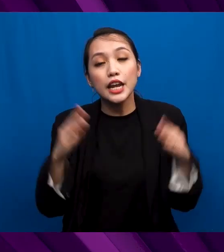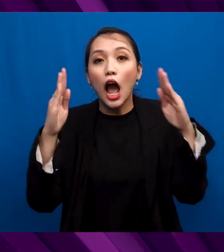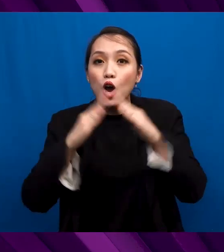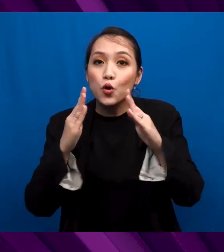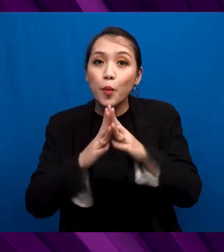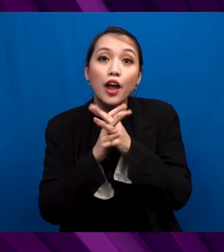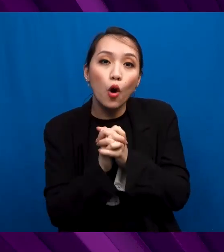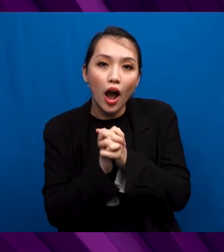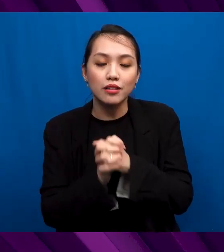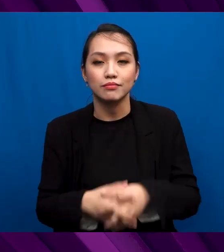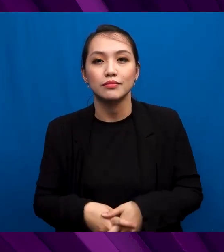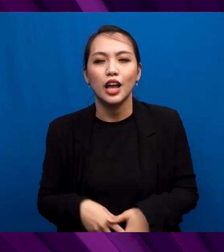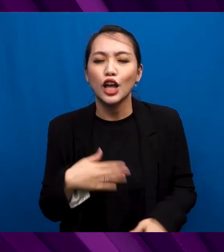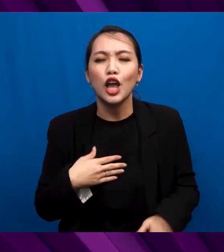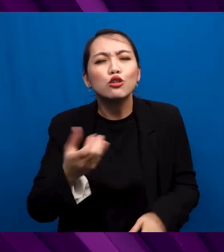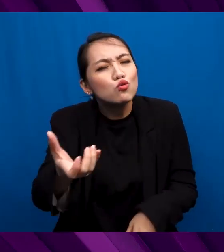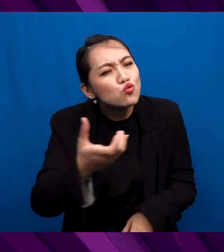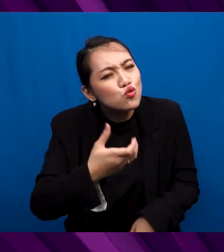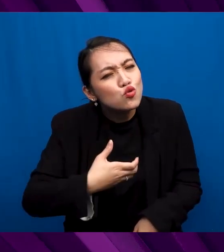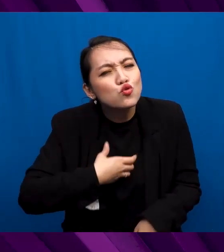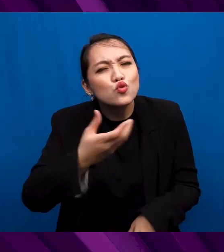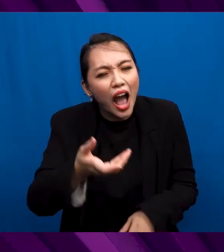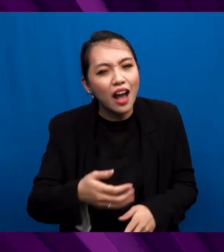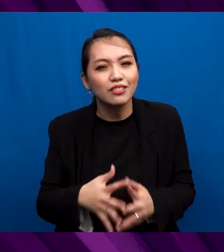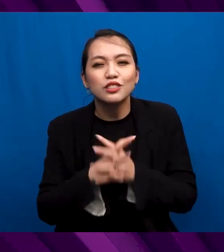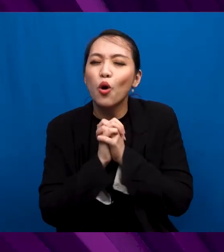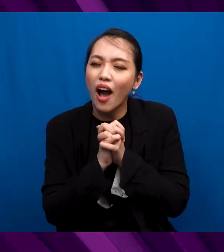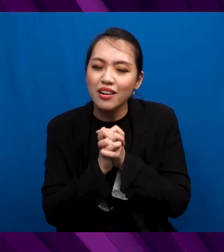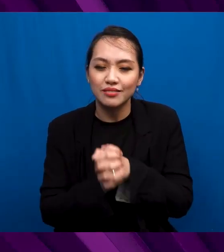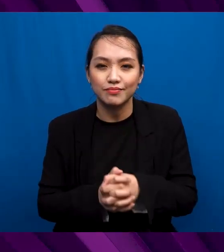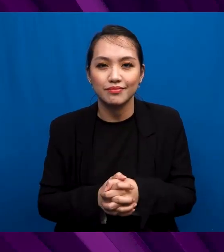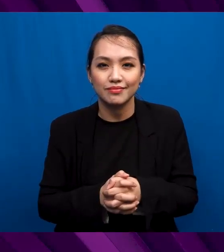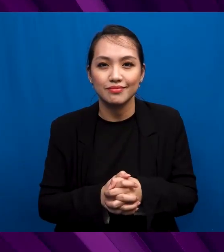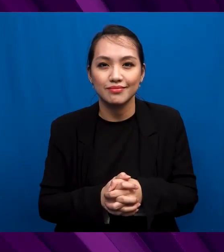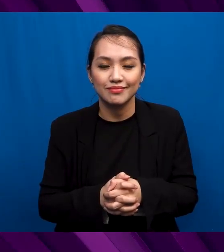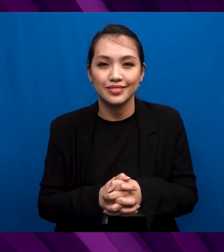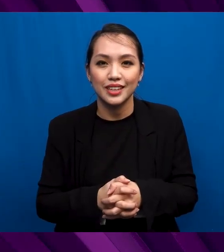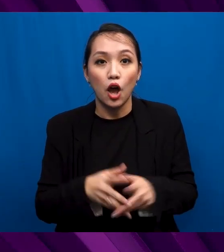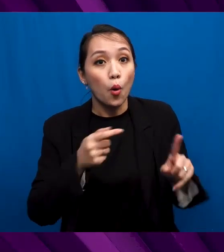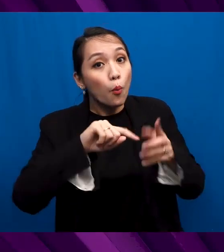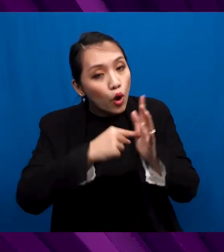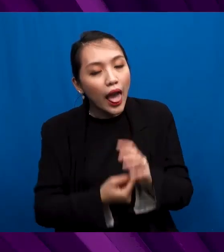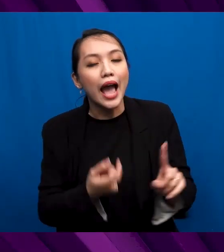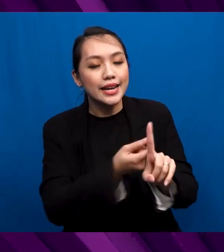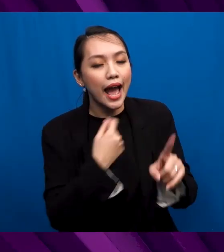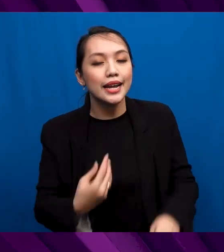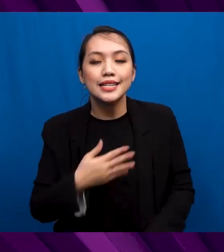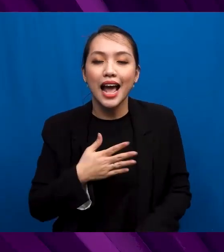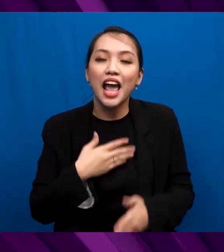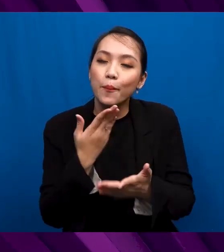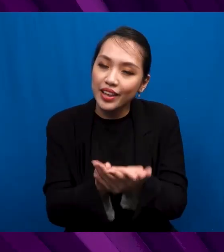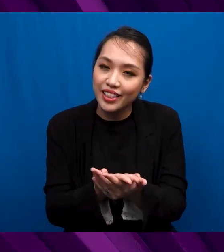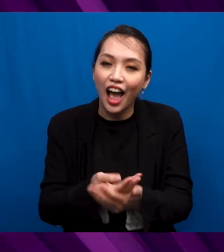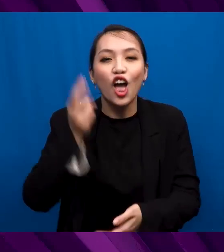saya suka sembahyang. Sejak saya minta, Tuhan berikan. Suku Yehuda itu begitu. Diberkati